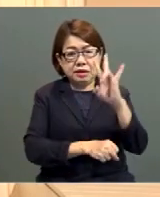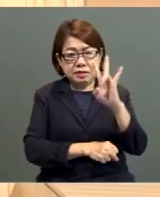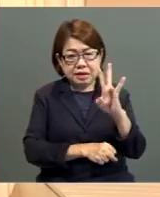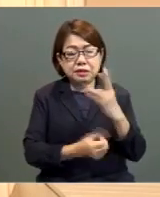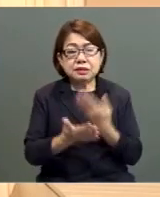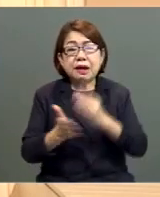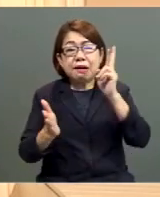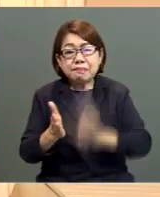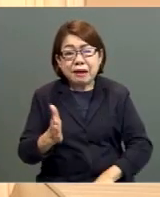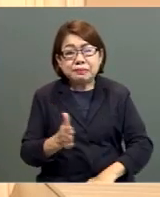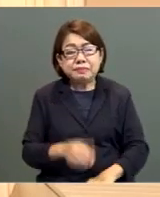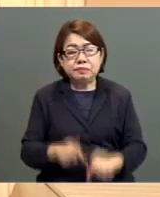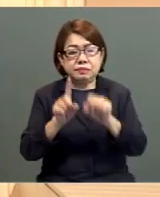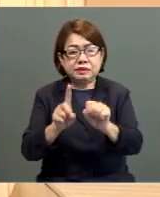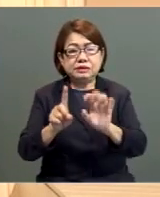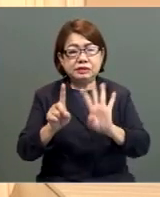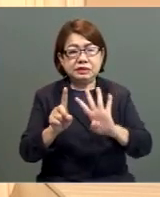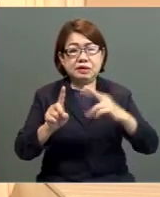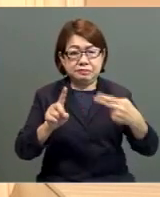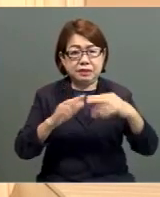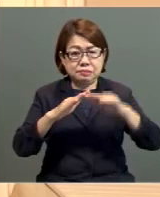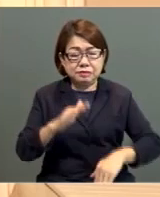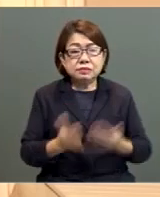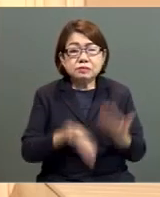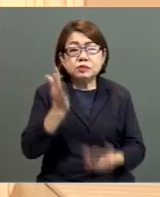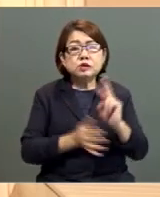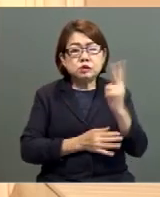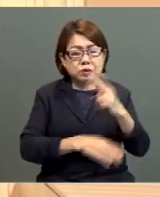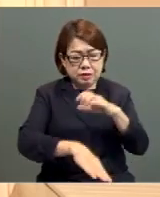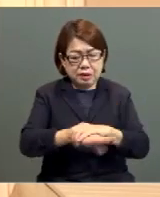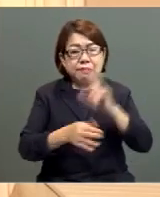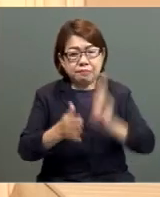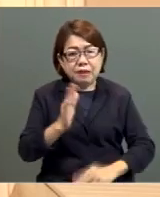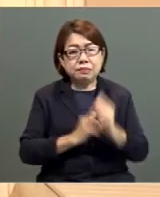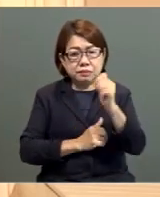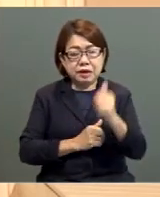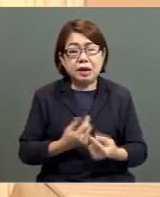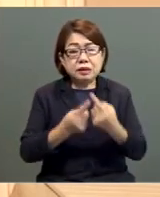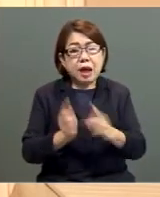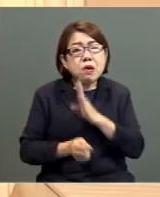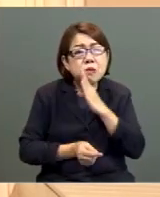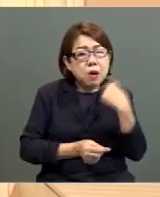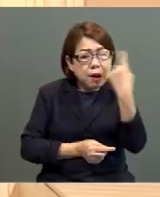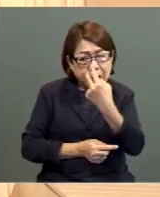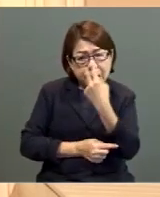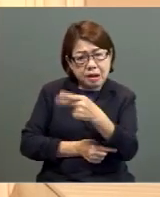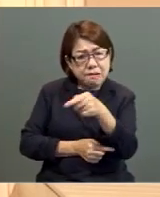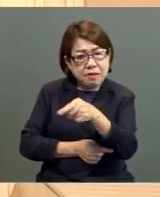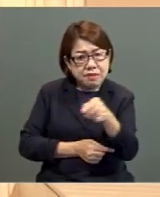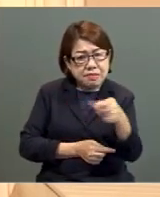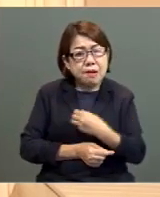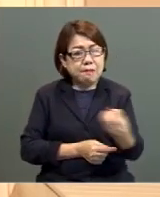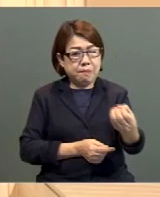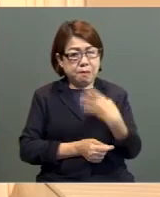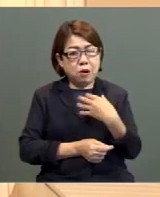ไม่เกิน 140,000 บาทหรือทั้งจำทั้งปรับหากประชาชนพบเห็นสามารถแจ้งเบาะแส